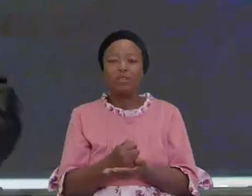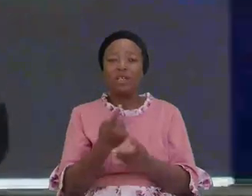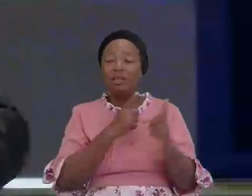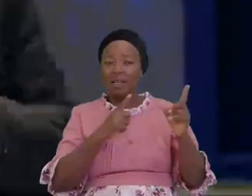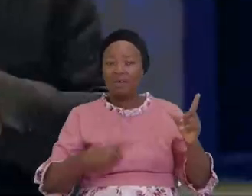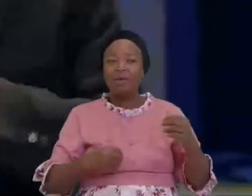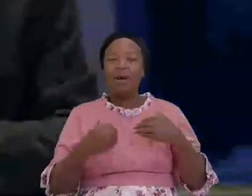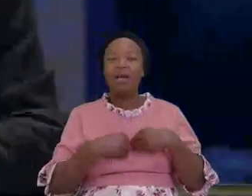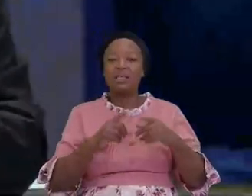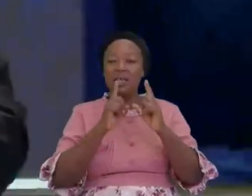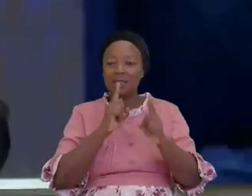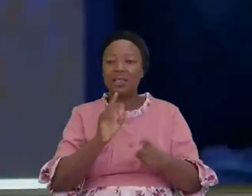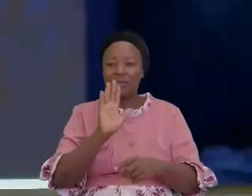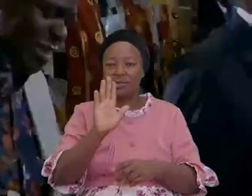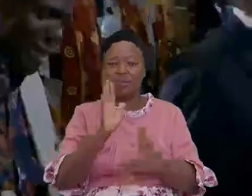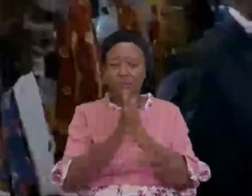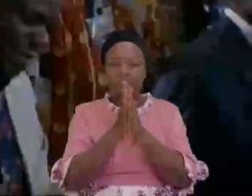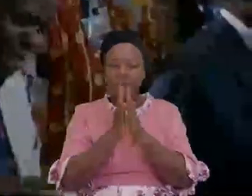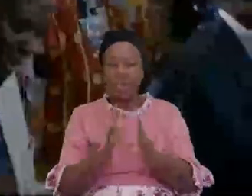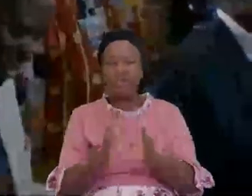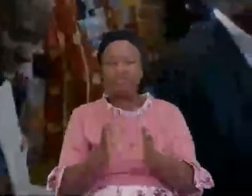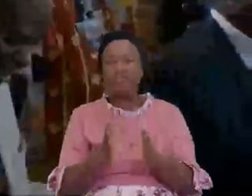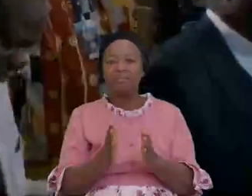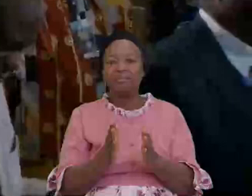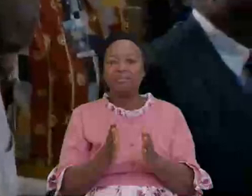Le Seigneur a exaucé ta prière.